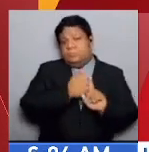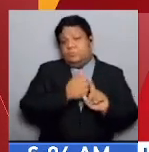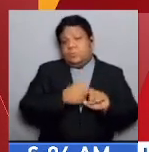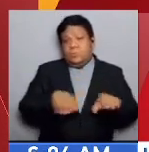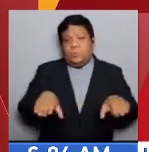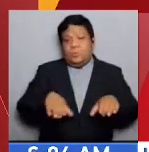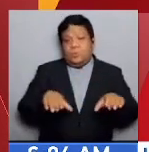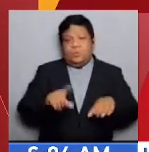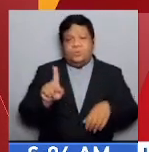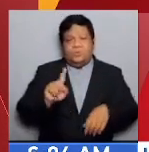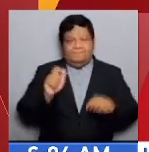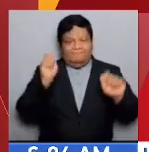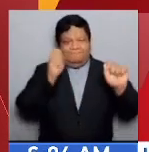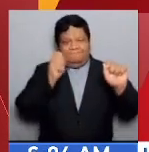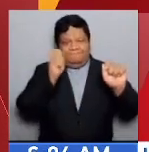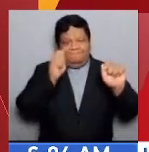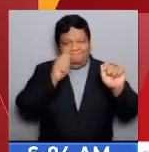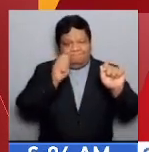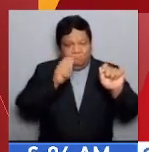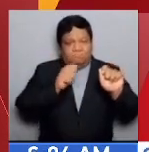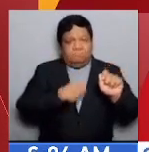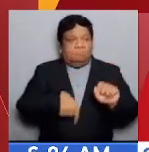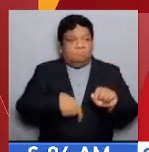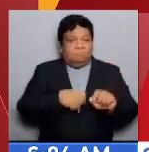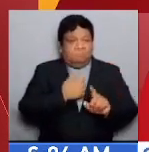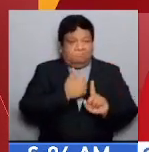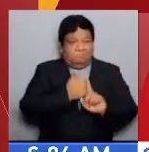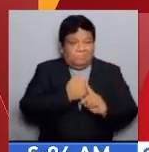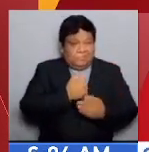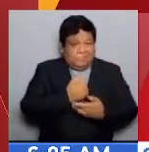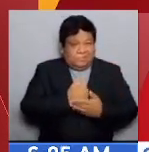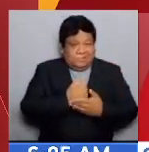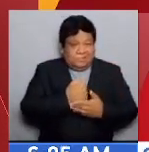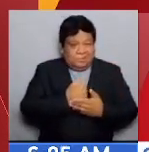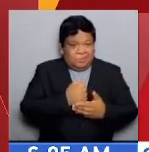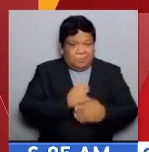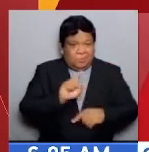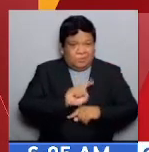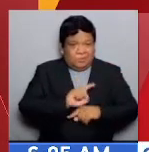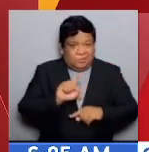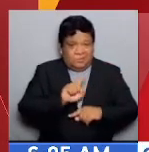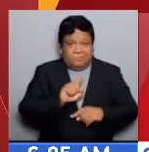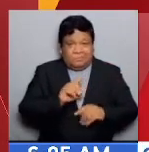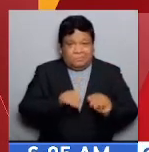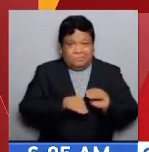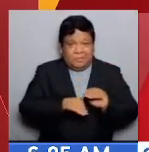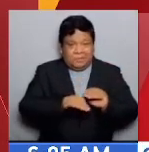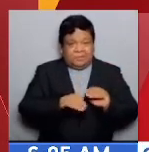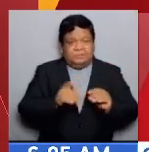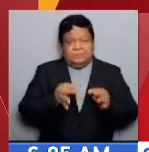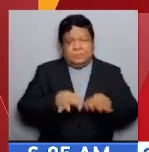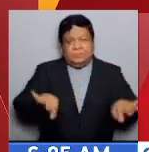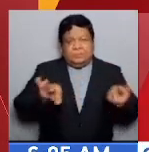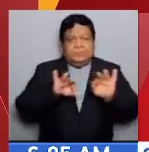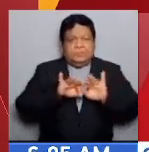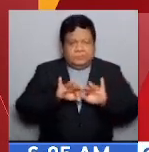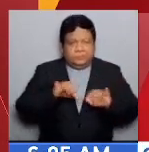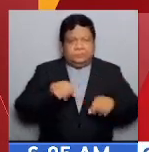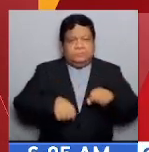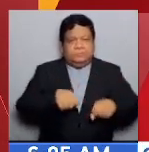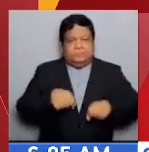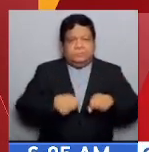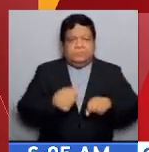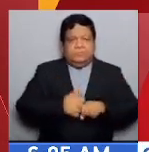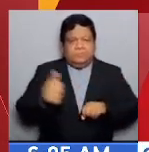Bilang minimum wage earner, mahalaga sa kanyang bisikleta na ginagamit niya pag pumapasok sa trabaho. Eh yun talagang malaking tulong sa akin yung bike na